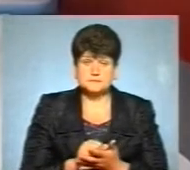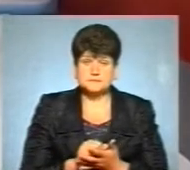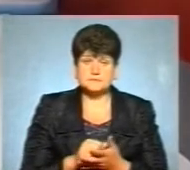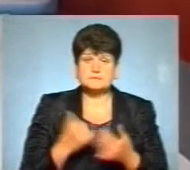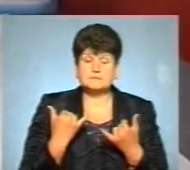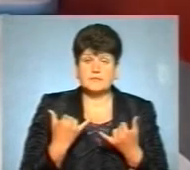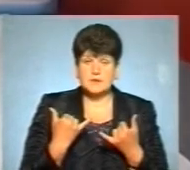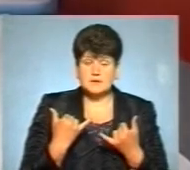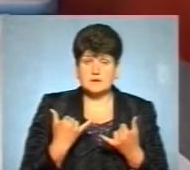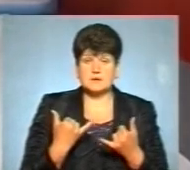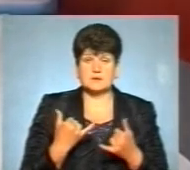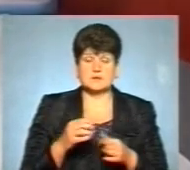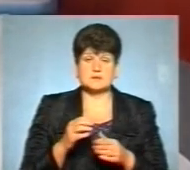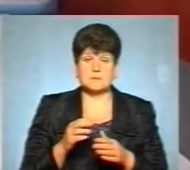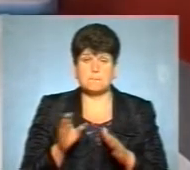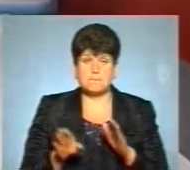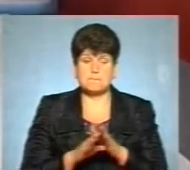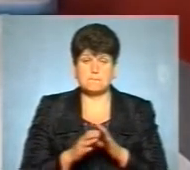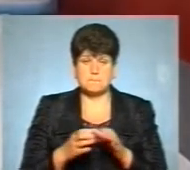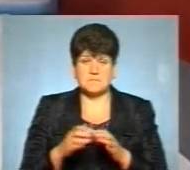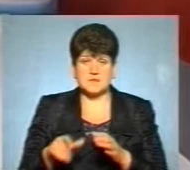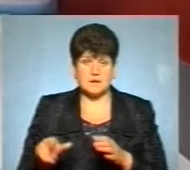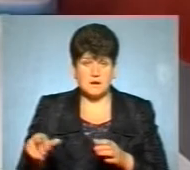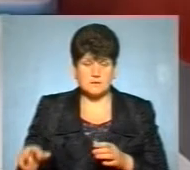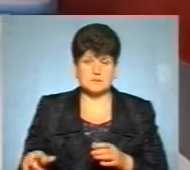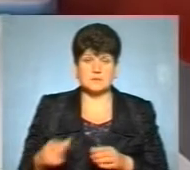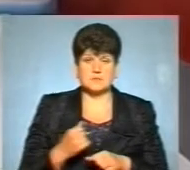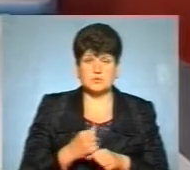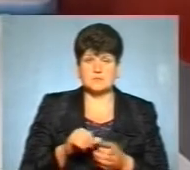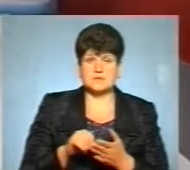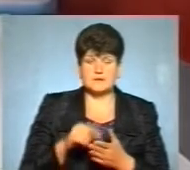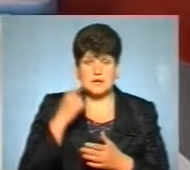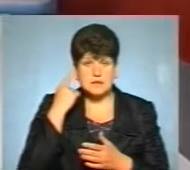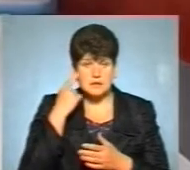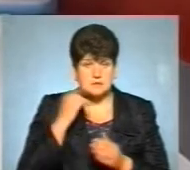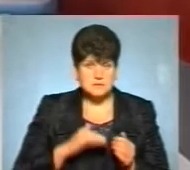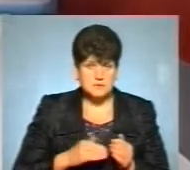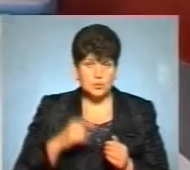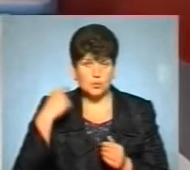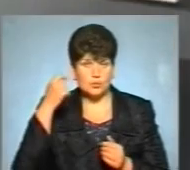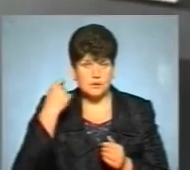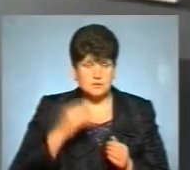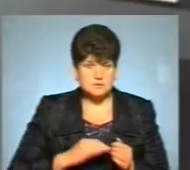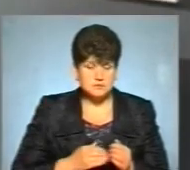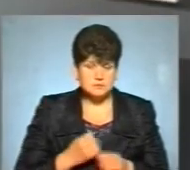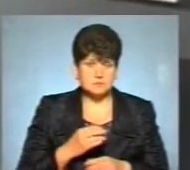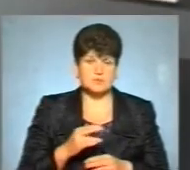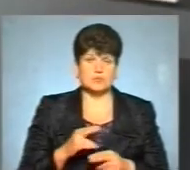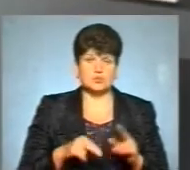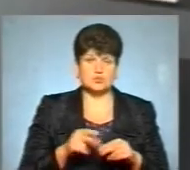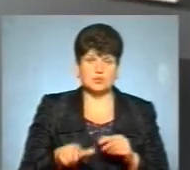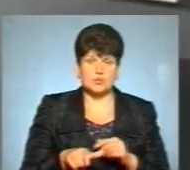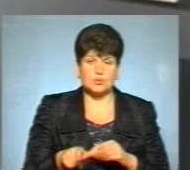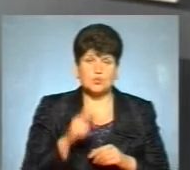Зараз підрядники, субпідрядники, у нас працюють на дорогах представники там китайського бізнесу, турецького бізнесу, які будують дороги. Українці,